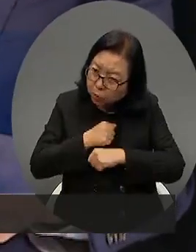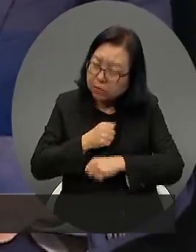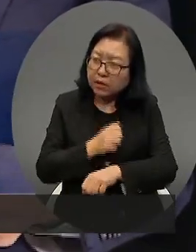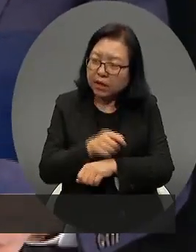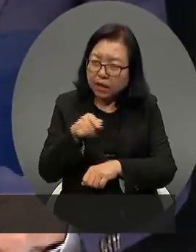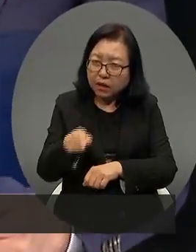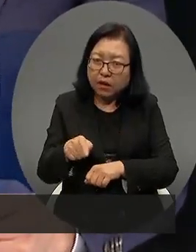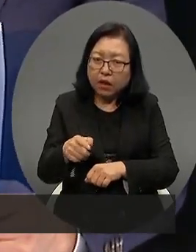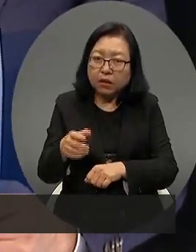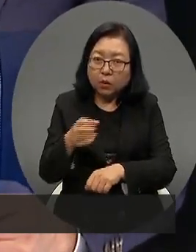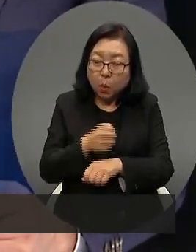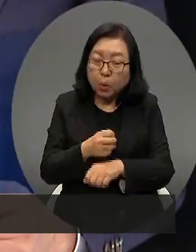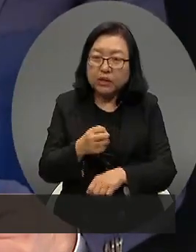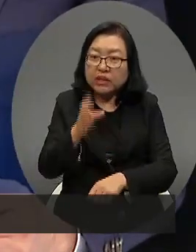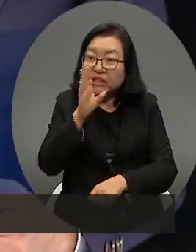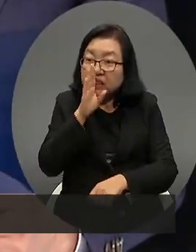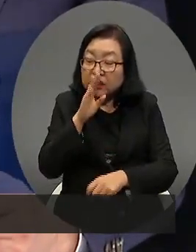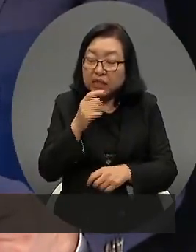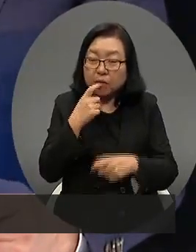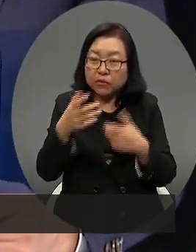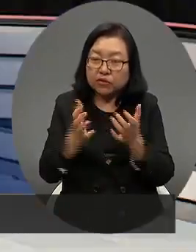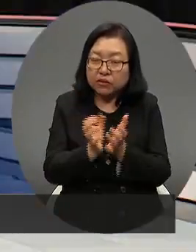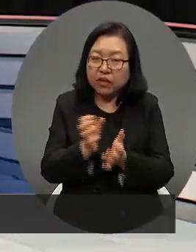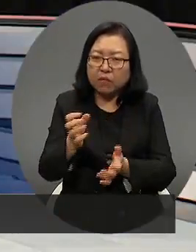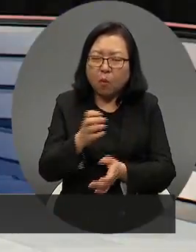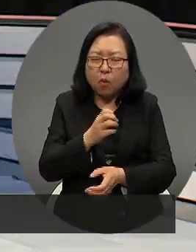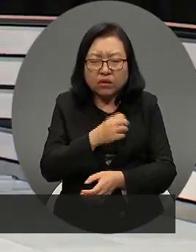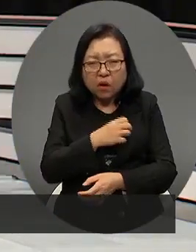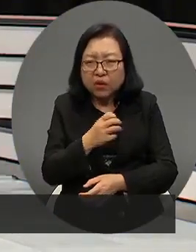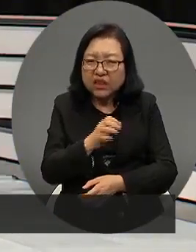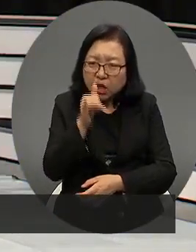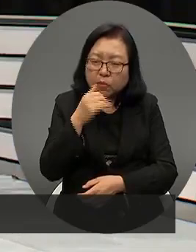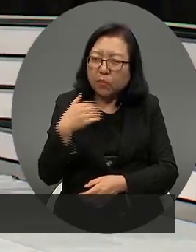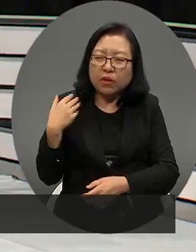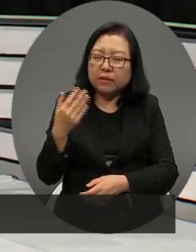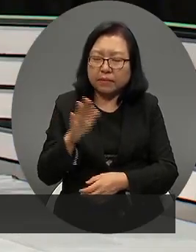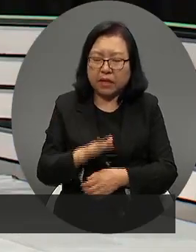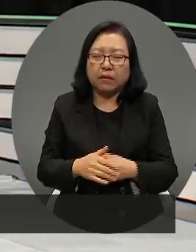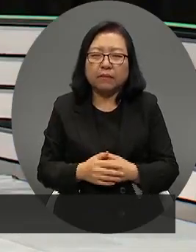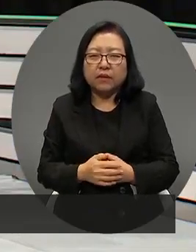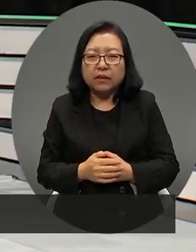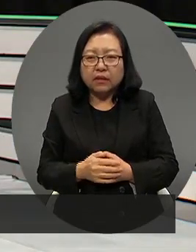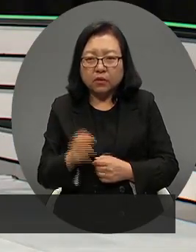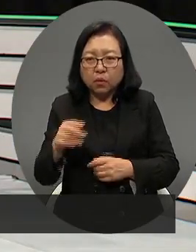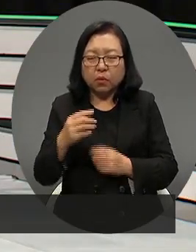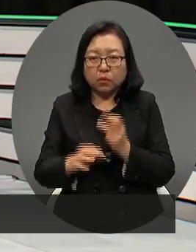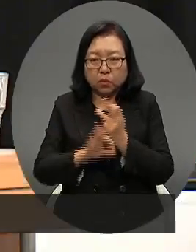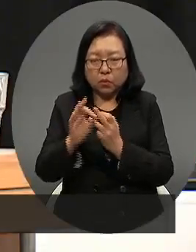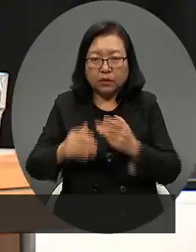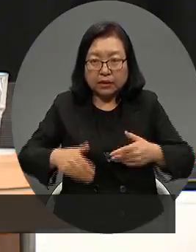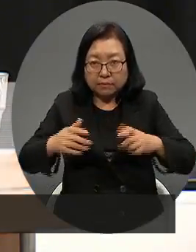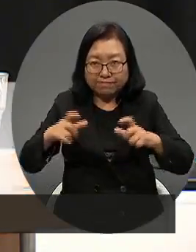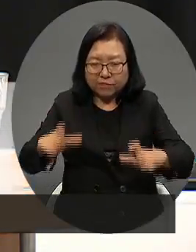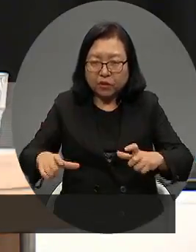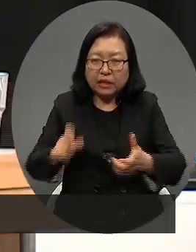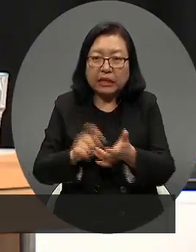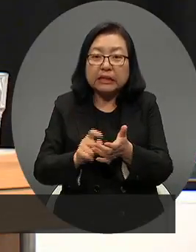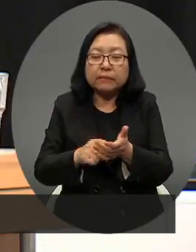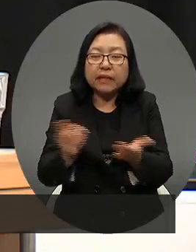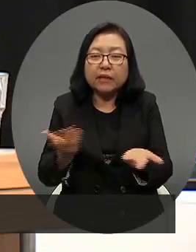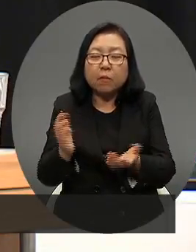책 책임 당원인 무슨 당원인 잘 모르겠습니다 동남 4군이 당면한 가장 시급한 과제로 이재한 후보는